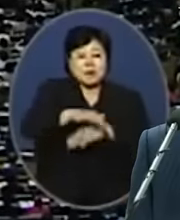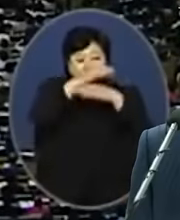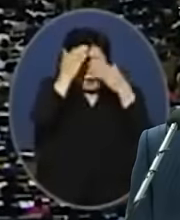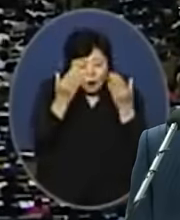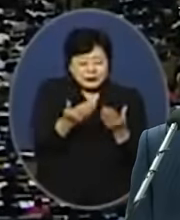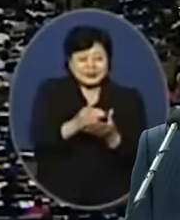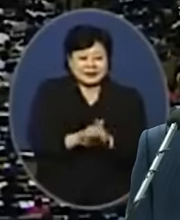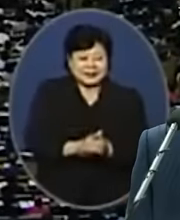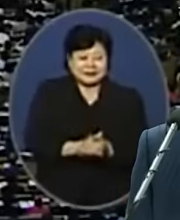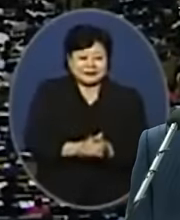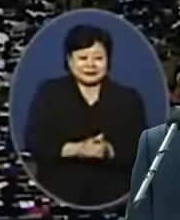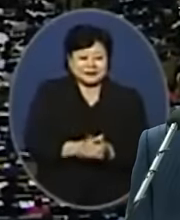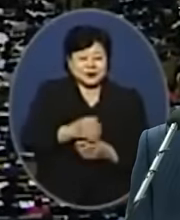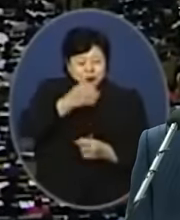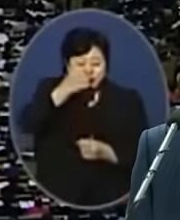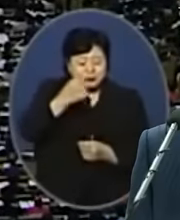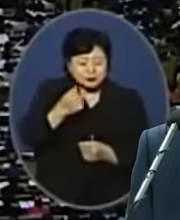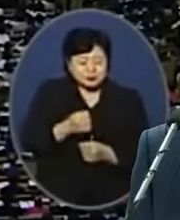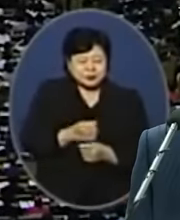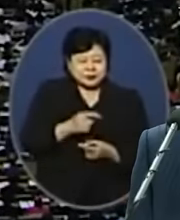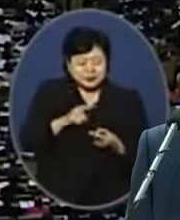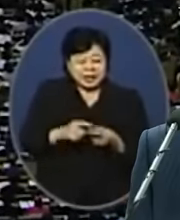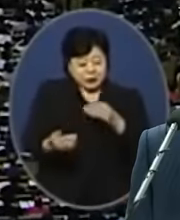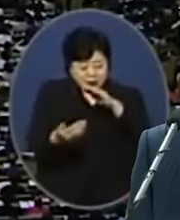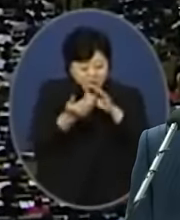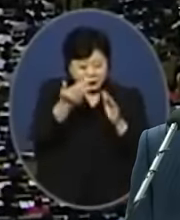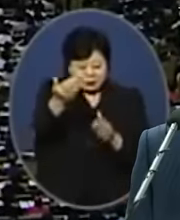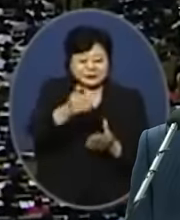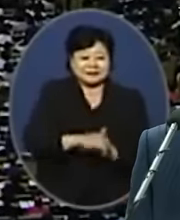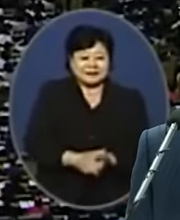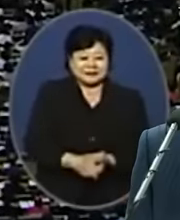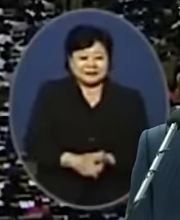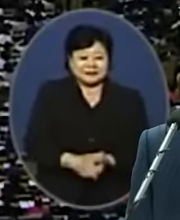것이 꿈으로 이루어지는 것입니다.